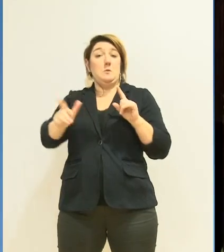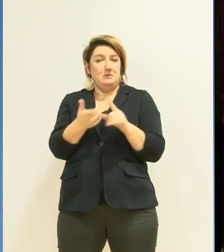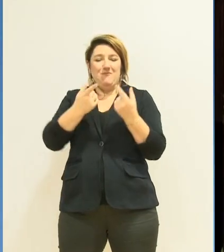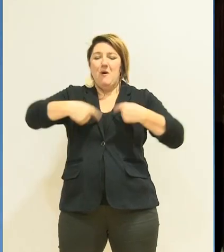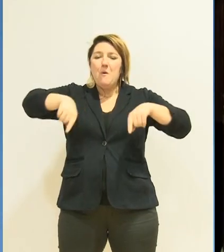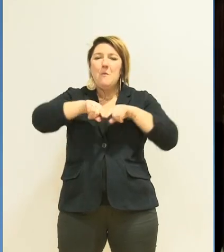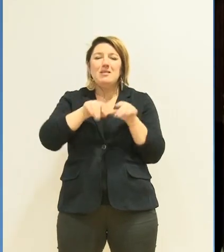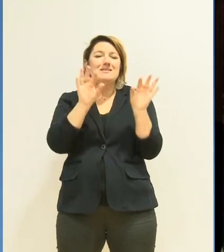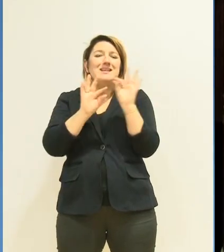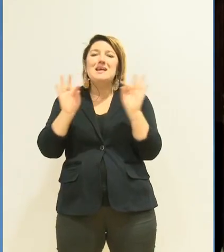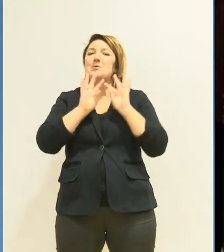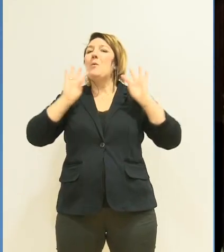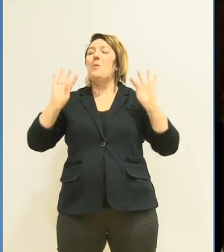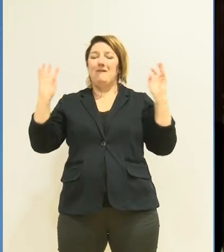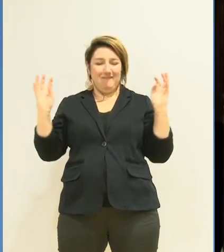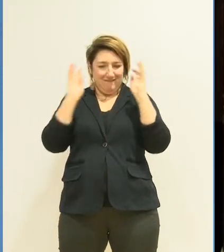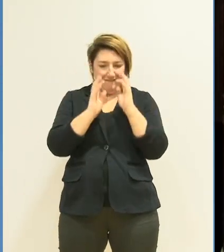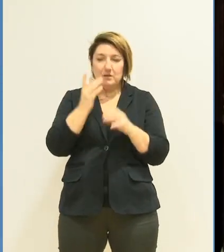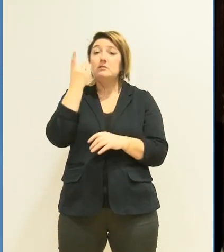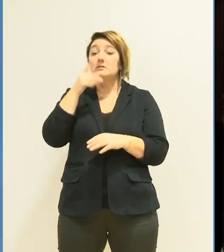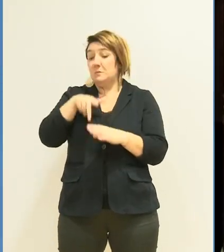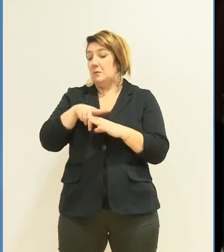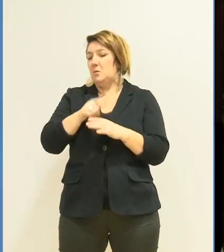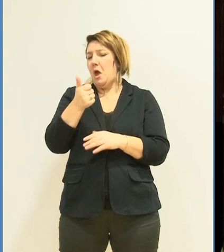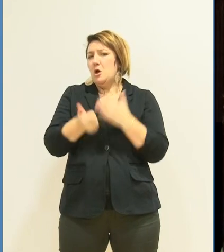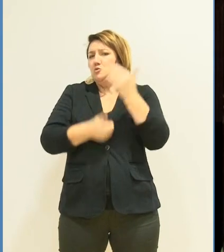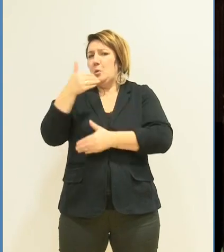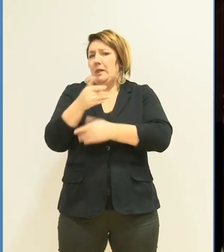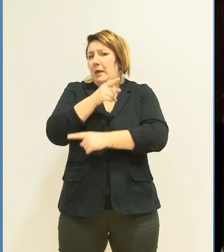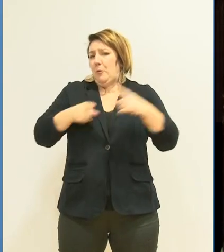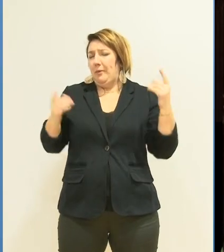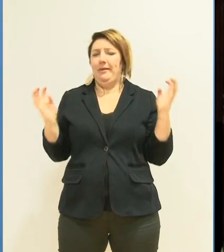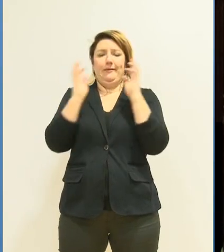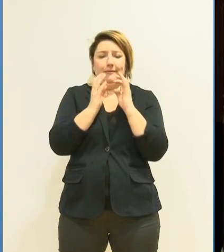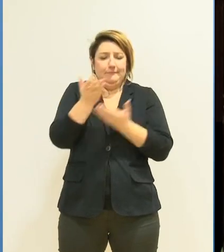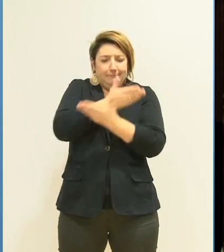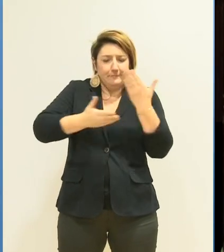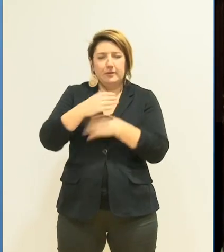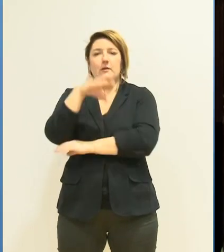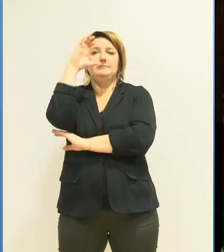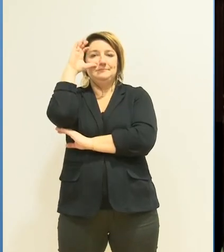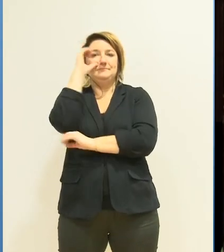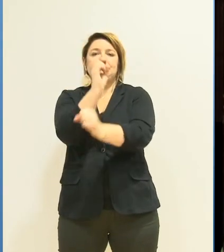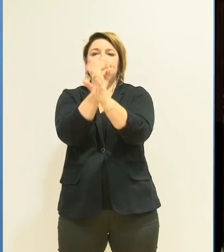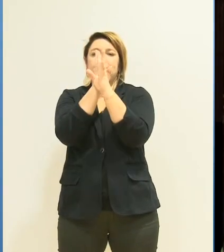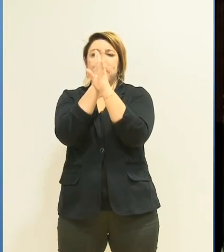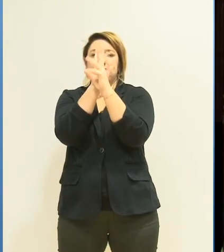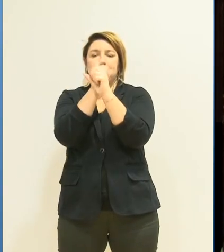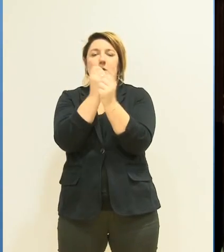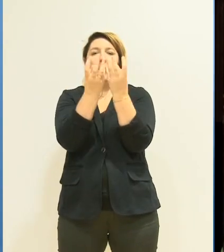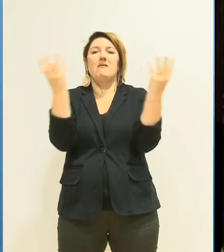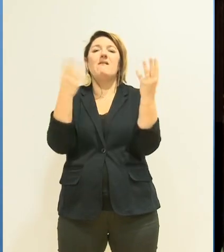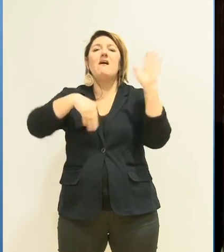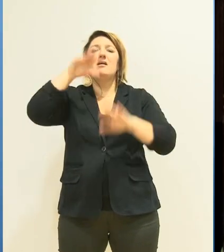au début du mois de décembre sur une journée et demie à la fois avec une phase d'auditions des différents candidats